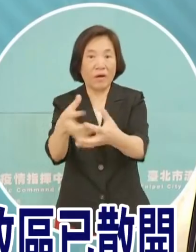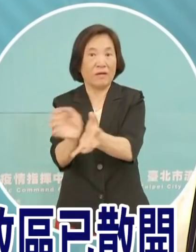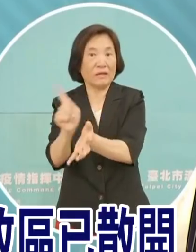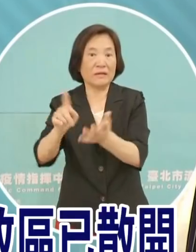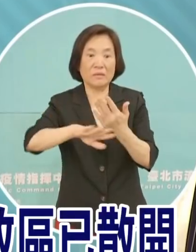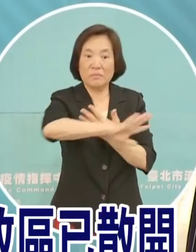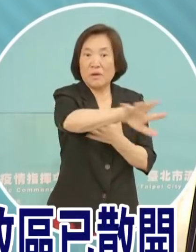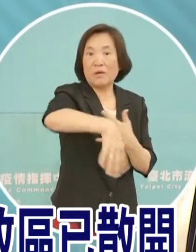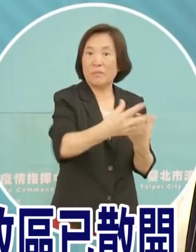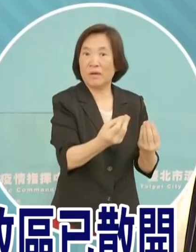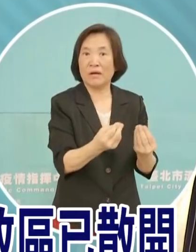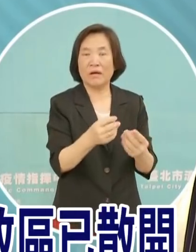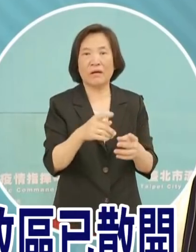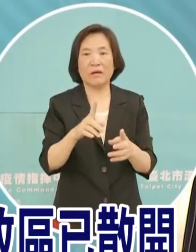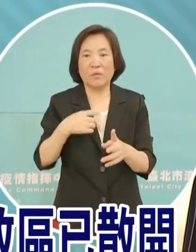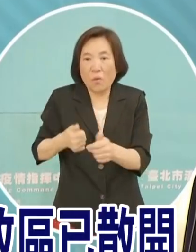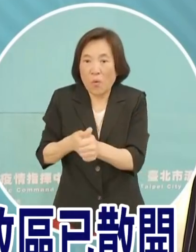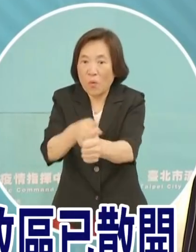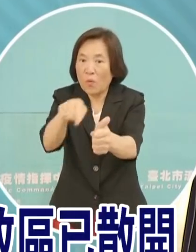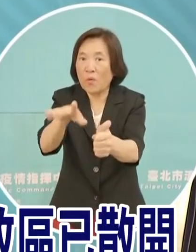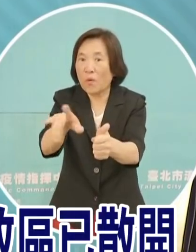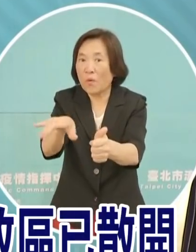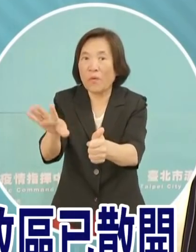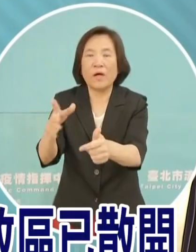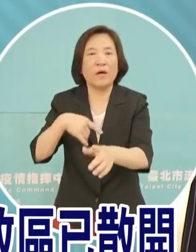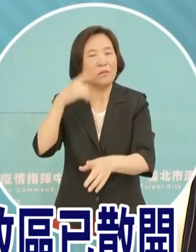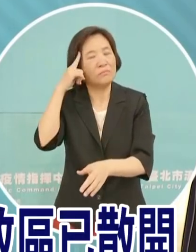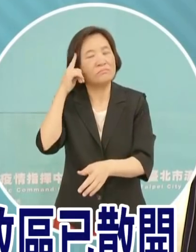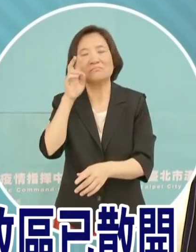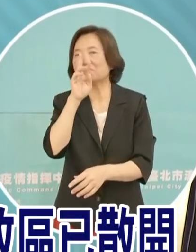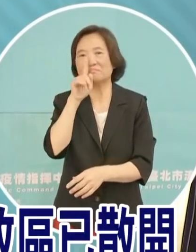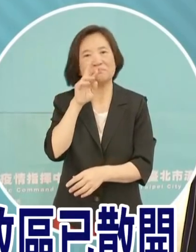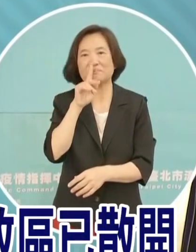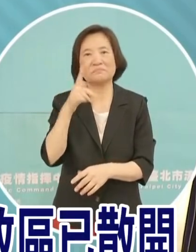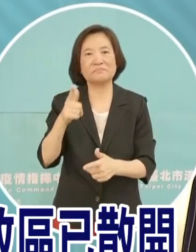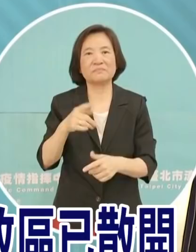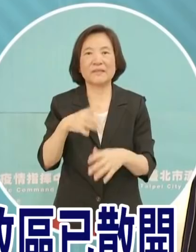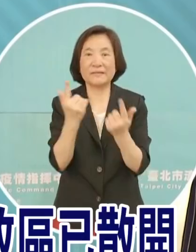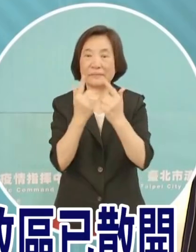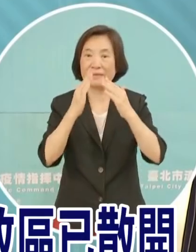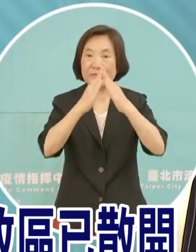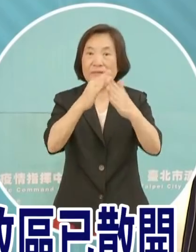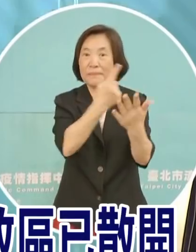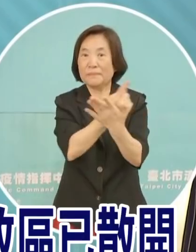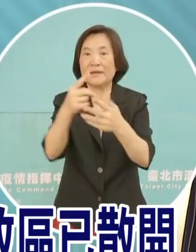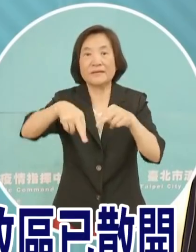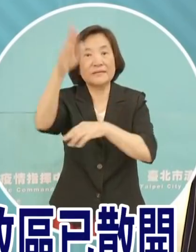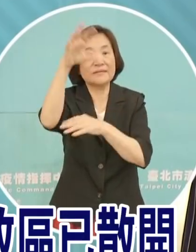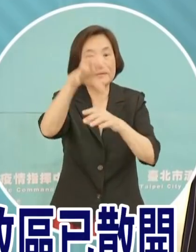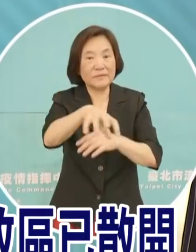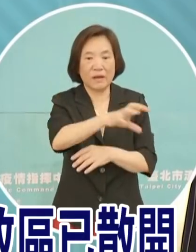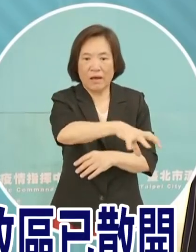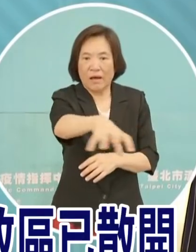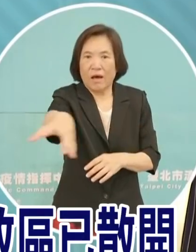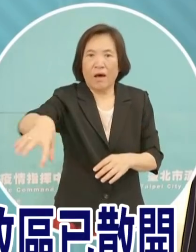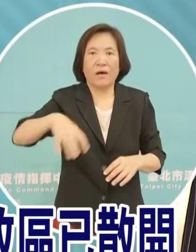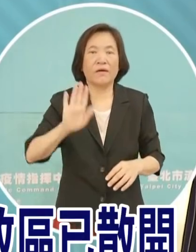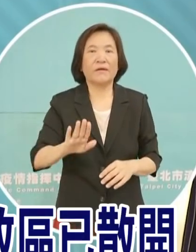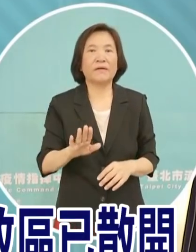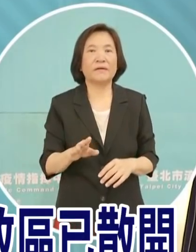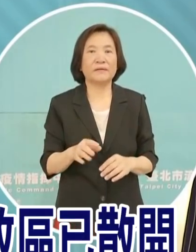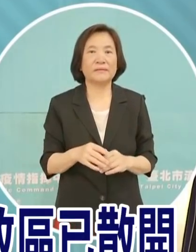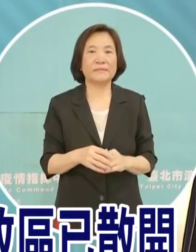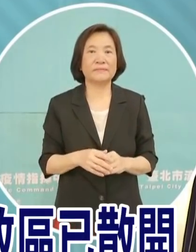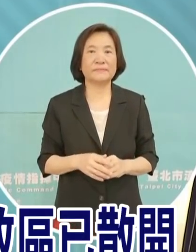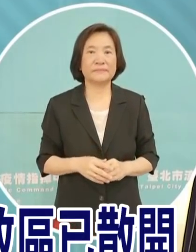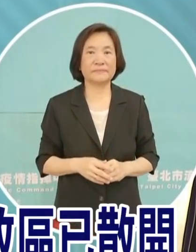啊、只有公布的这种疫调的足迹是危险的，错了，因为他在整个台北市各个行政区都有。那我相信这个情形